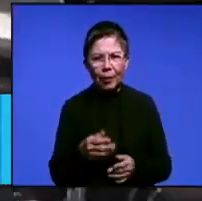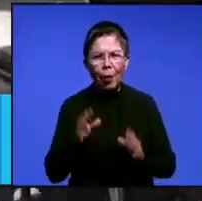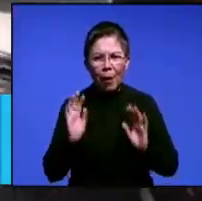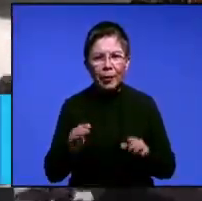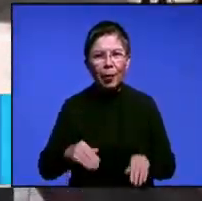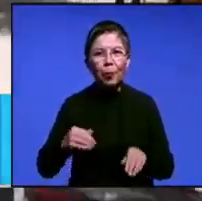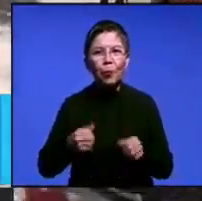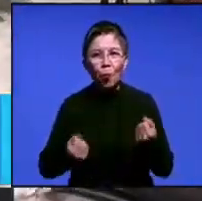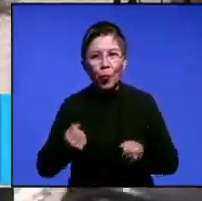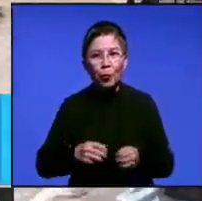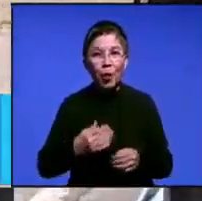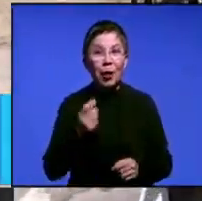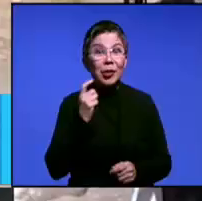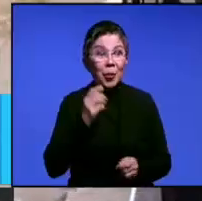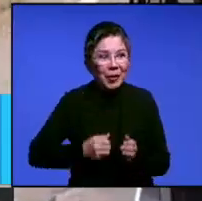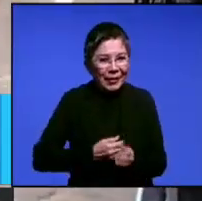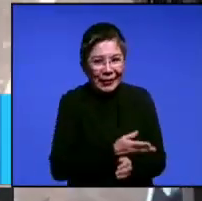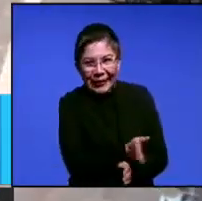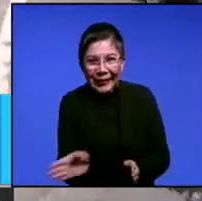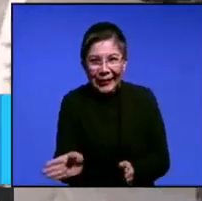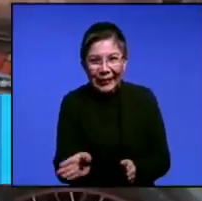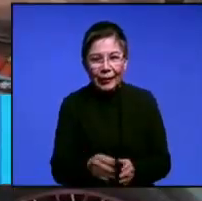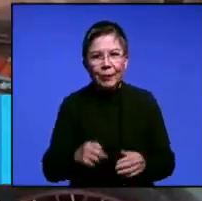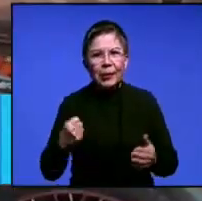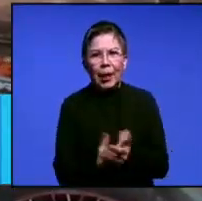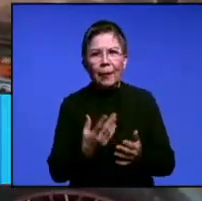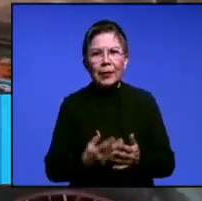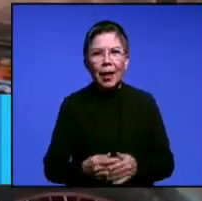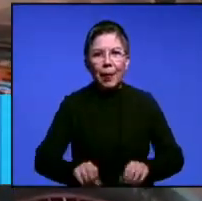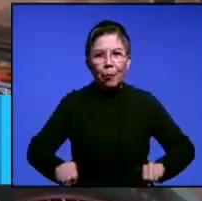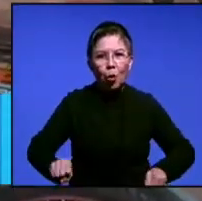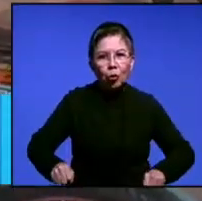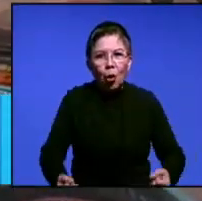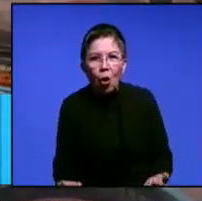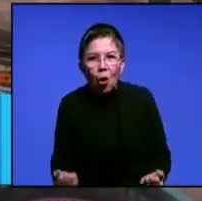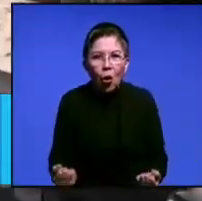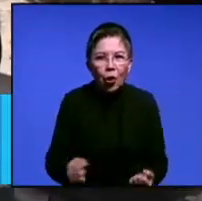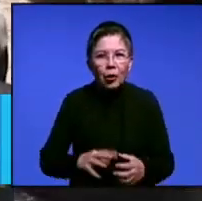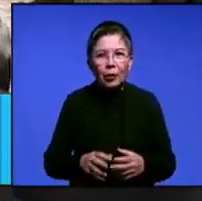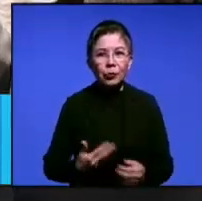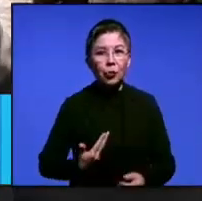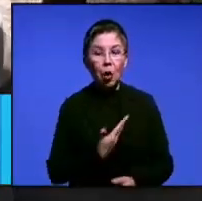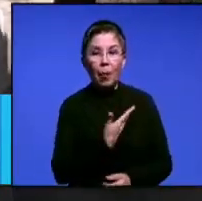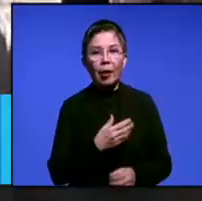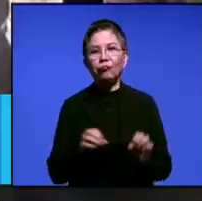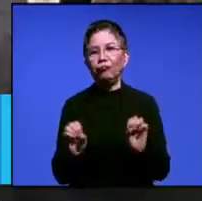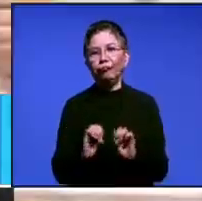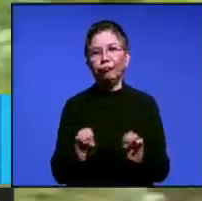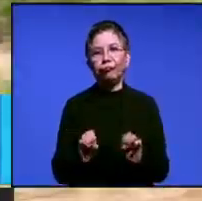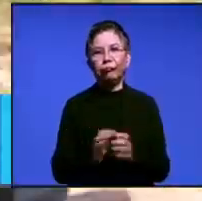yang putar arah demi menghindari razia menyebabkan tabrakan antara mobil dan becak motor. Tidak ada korban dalam peristiwa kali